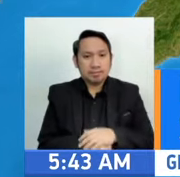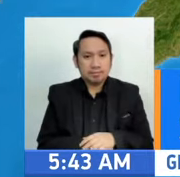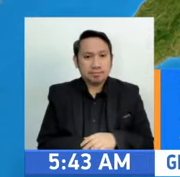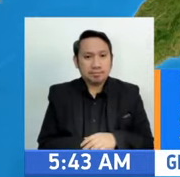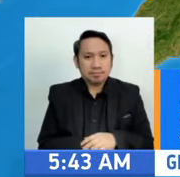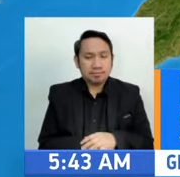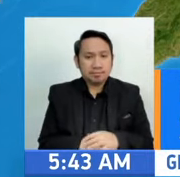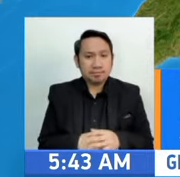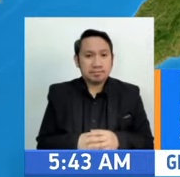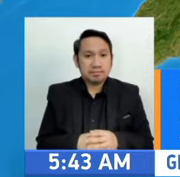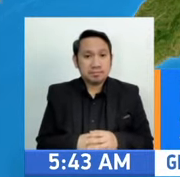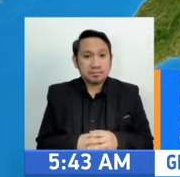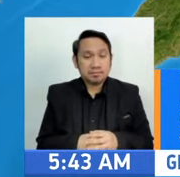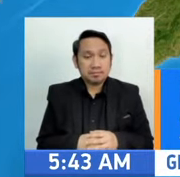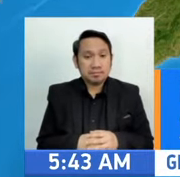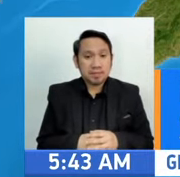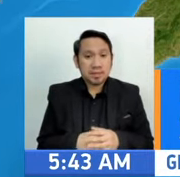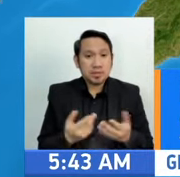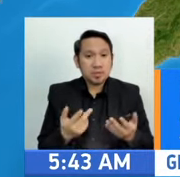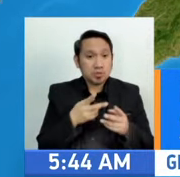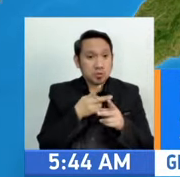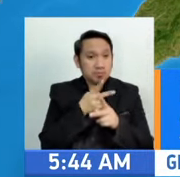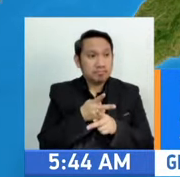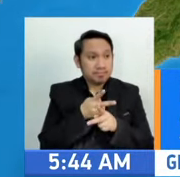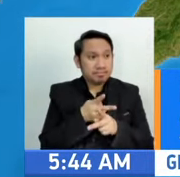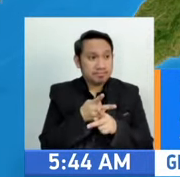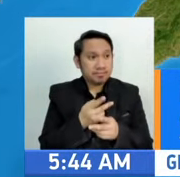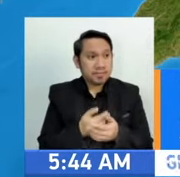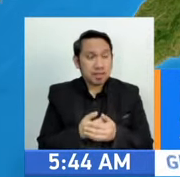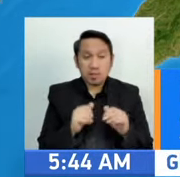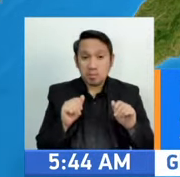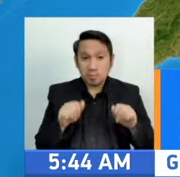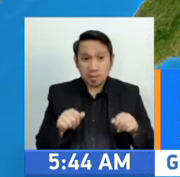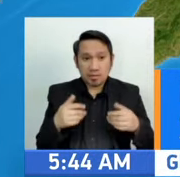FEVOX. Mag-ingat po sa posibleng aftershocks.